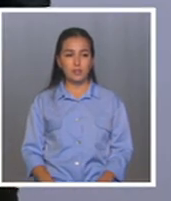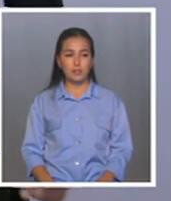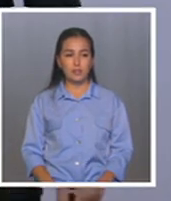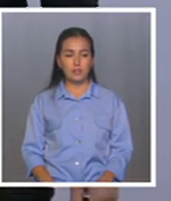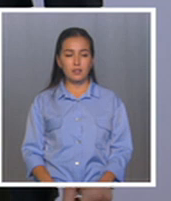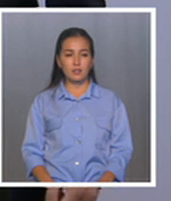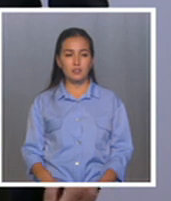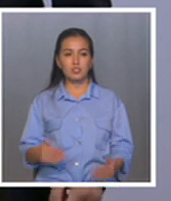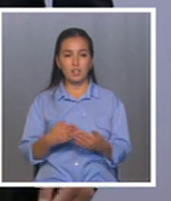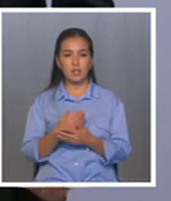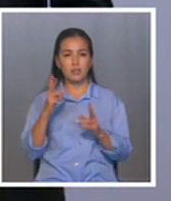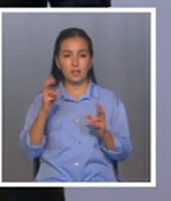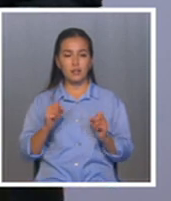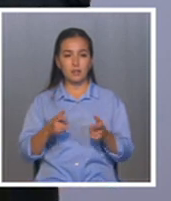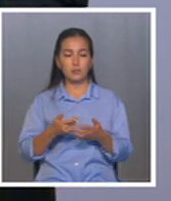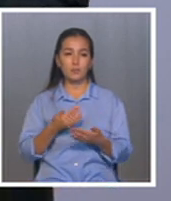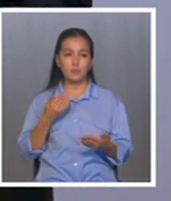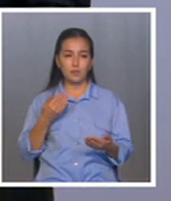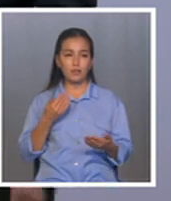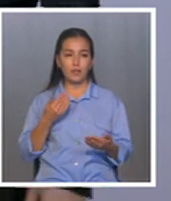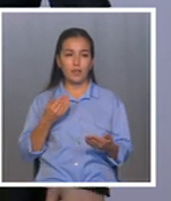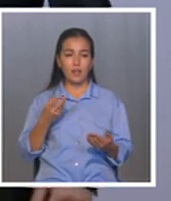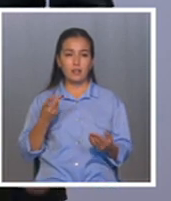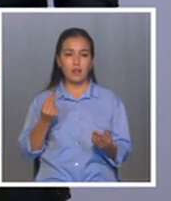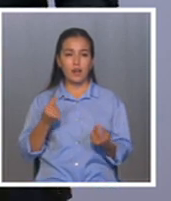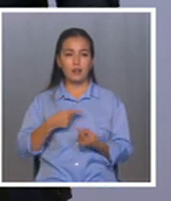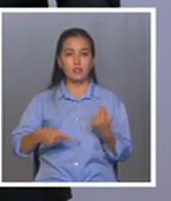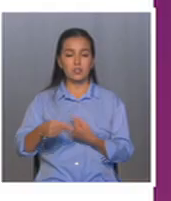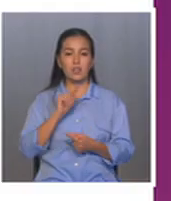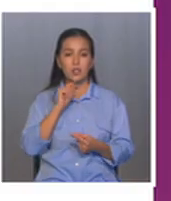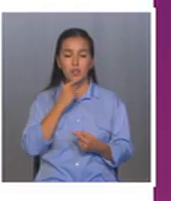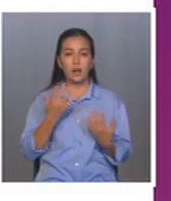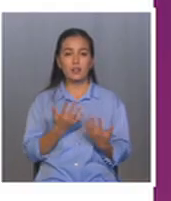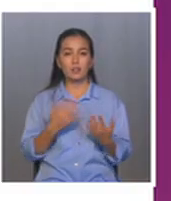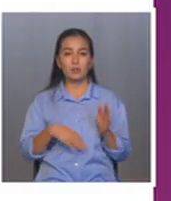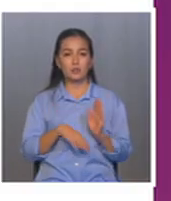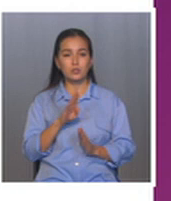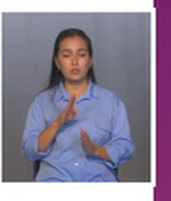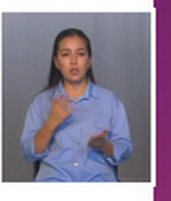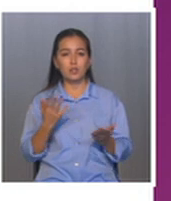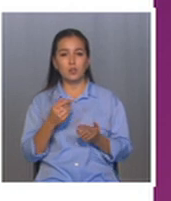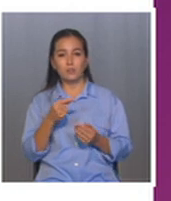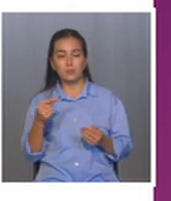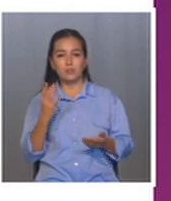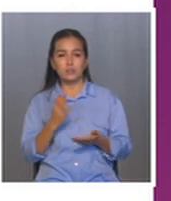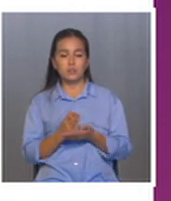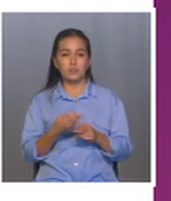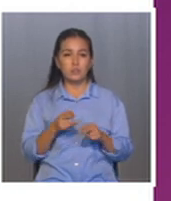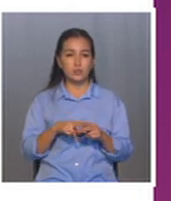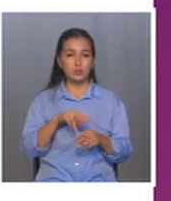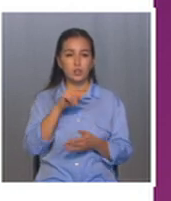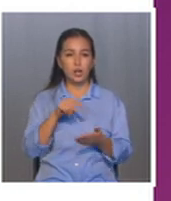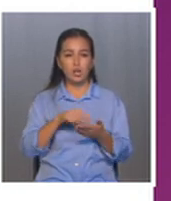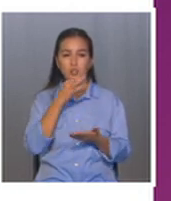Жаңа тақырыпқа кіріспес бұрын, нарықтық экономиканың қандай артықшылықтары мен кемшіліктері бар деген сұраққа жауап беріп